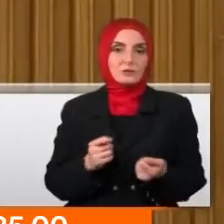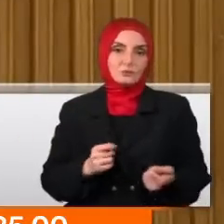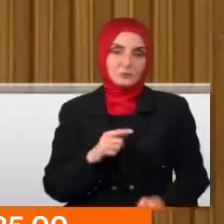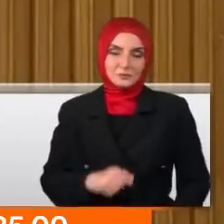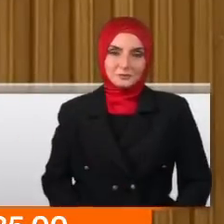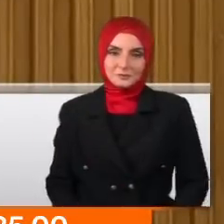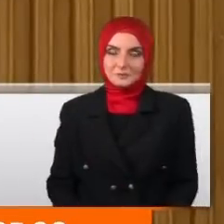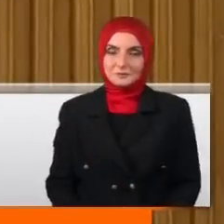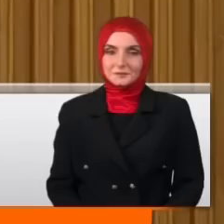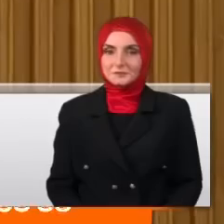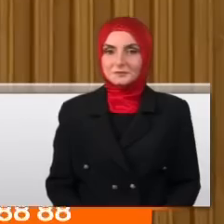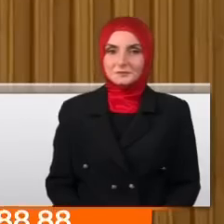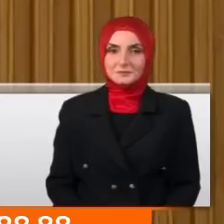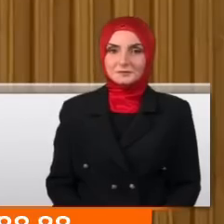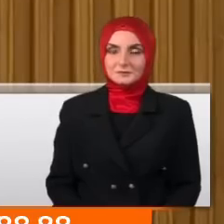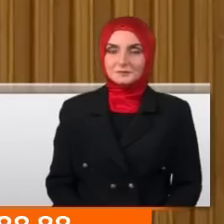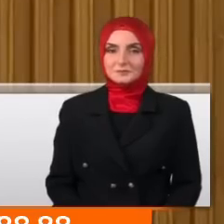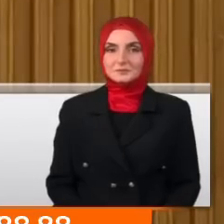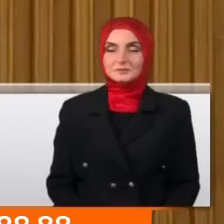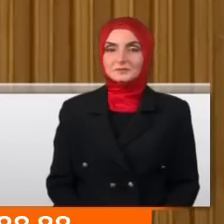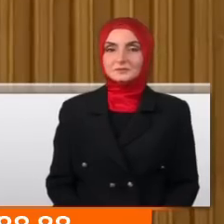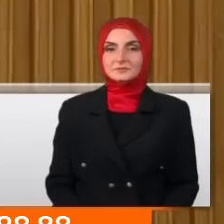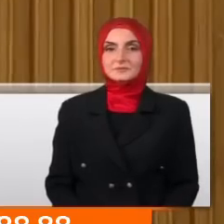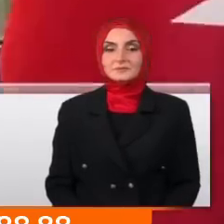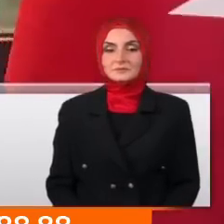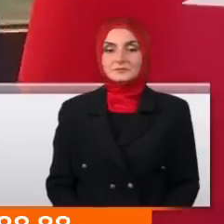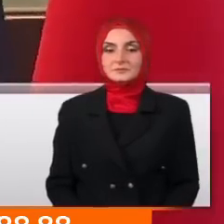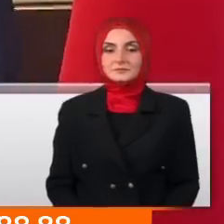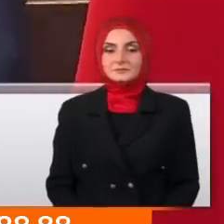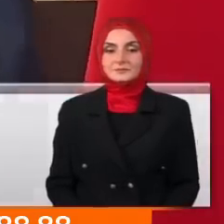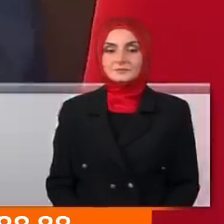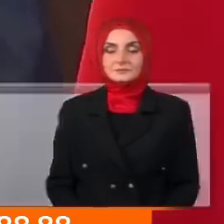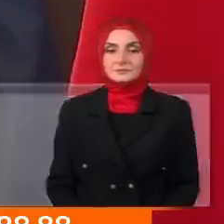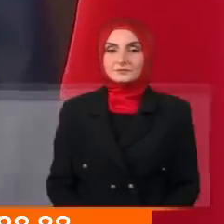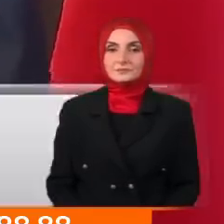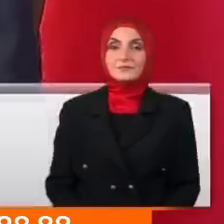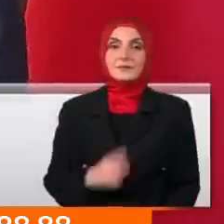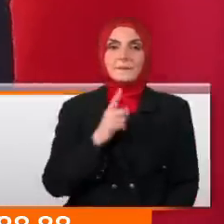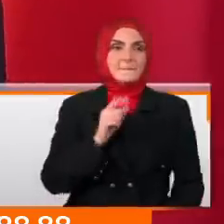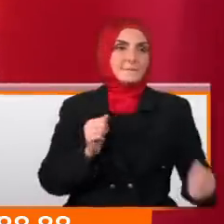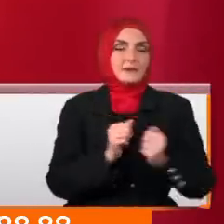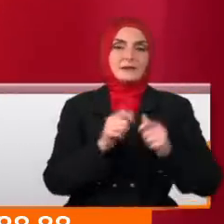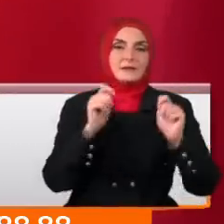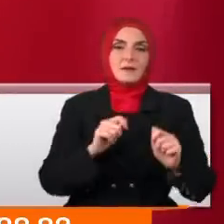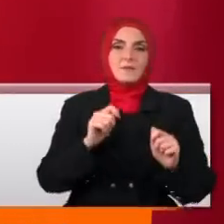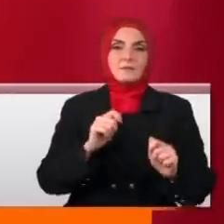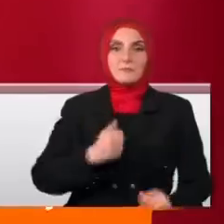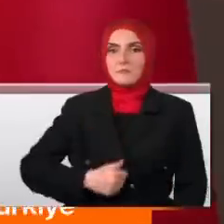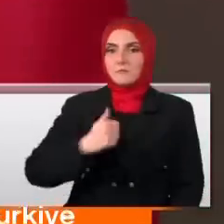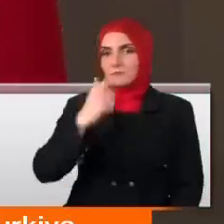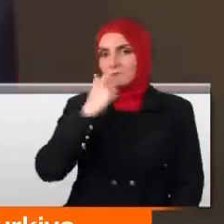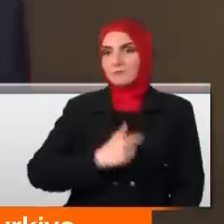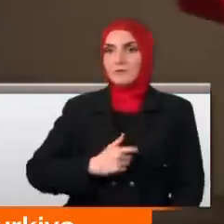çıkması için gerekirse 16'lı masa kuracağım İmajını birleştiren başkan olarak yinelemek isteyen